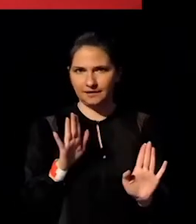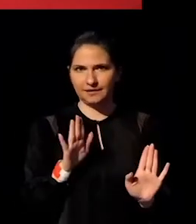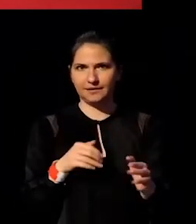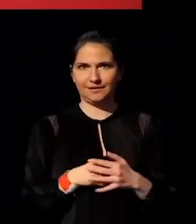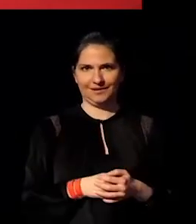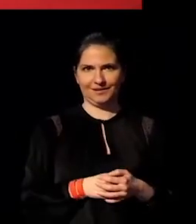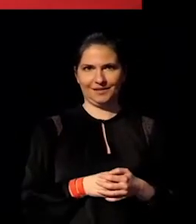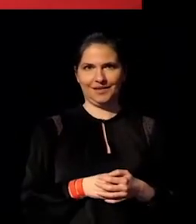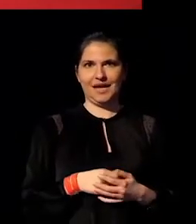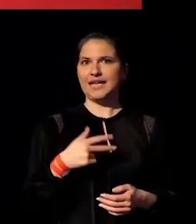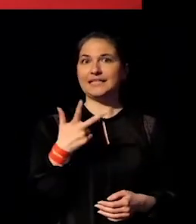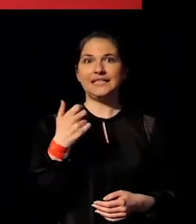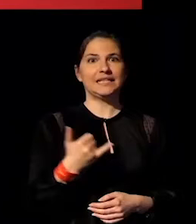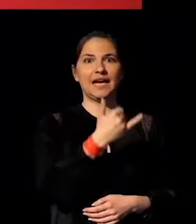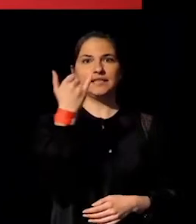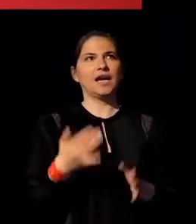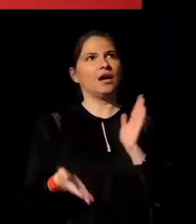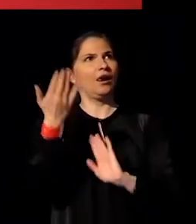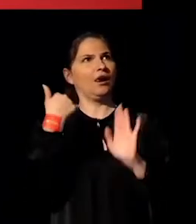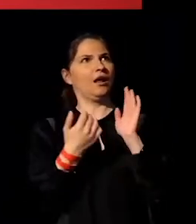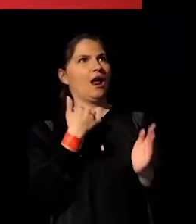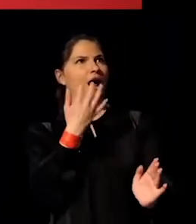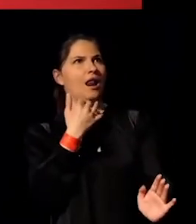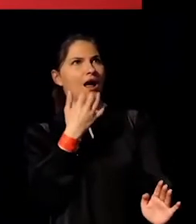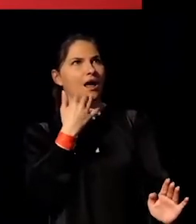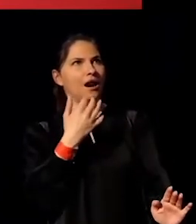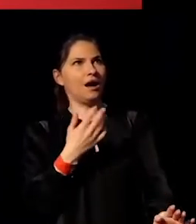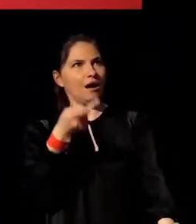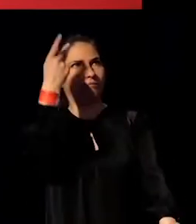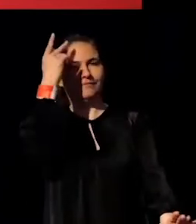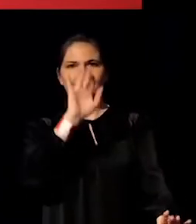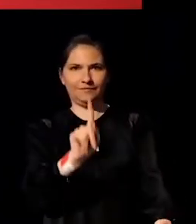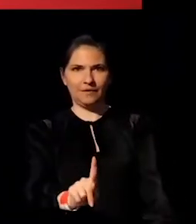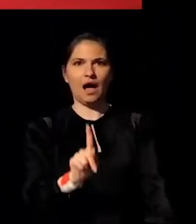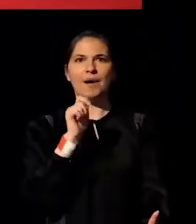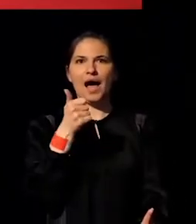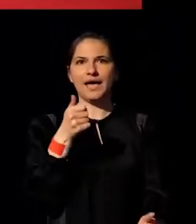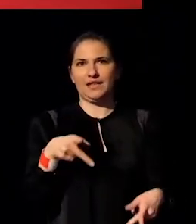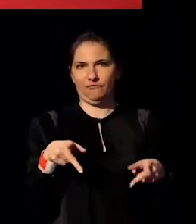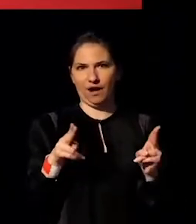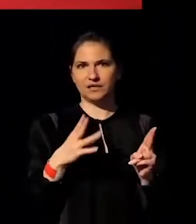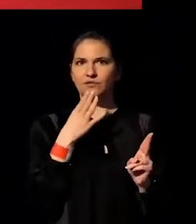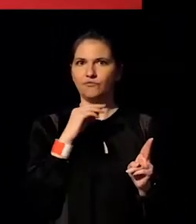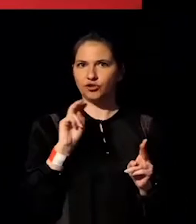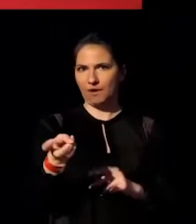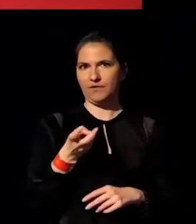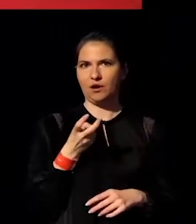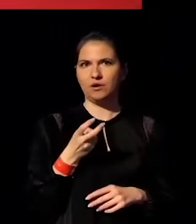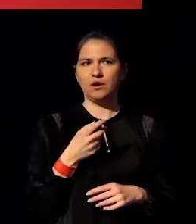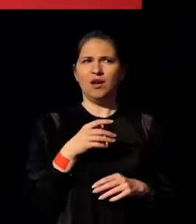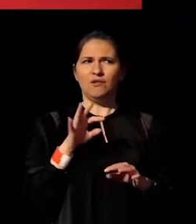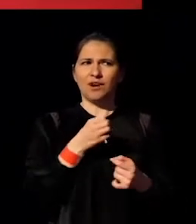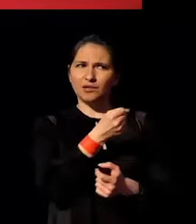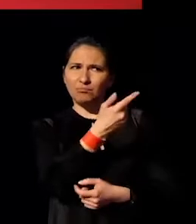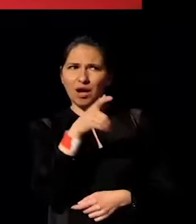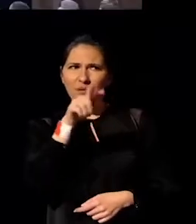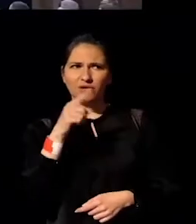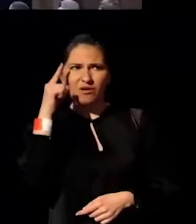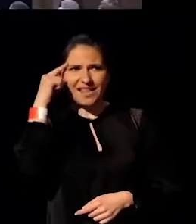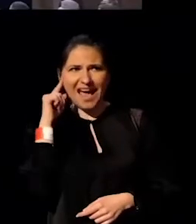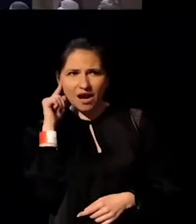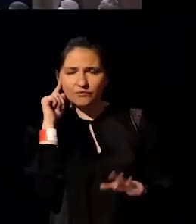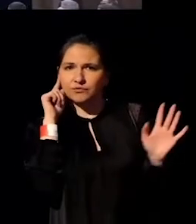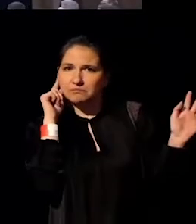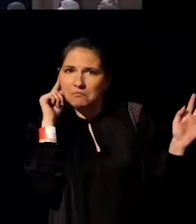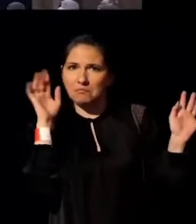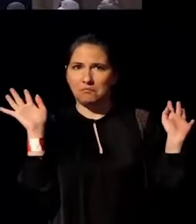30 Jahre Revue passieren lassen. Ich möchte aber eine Phase mal herausgreifen und das nervt jetzt vielleicht einige,